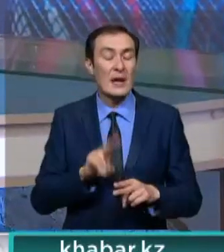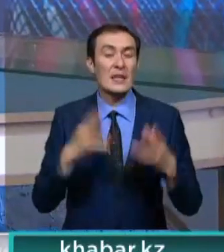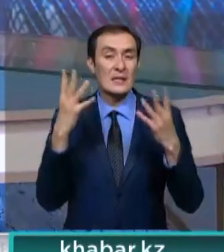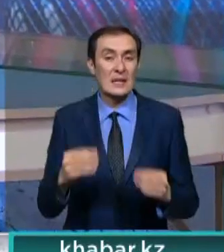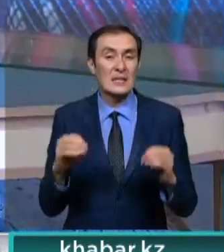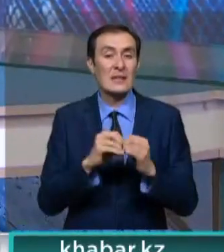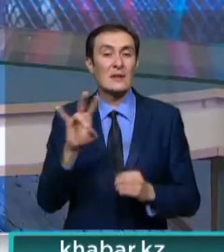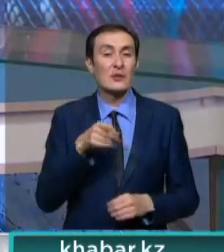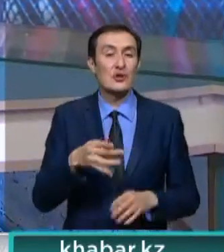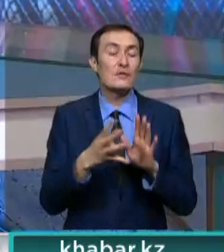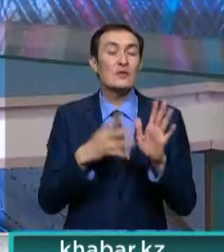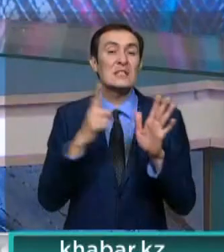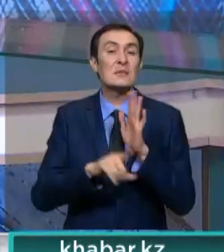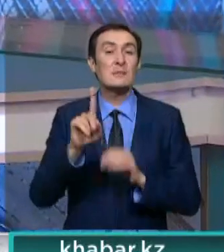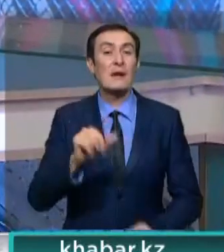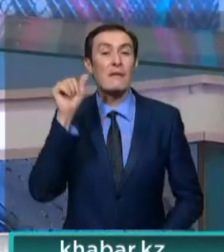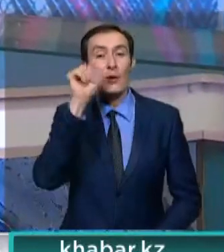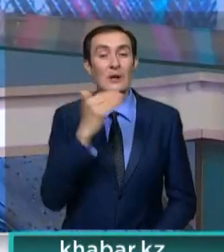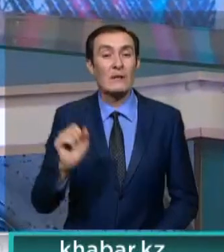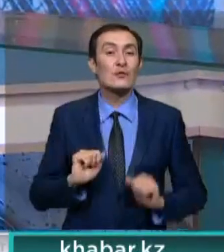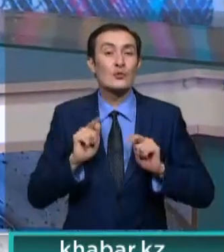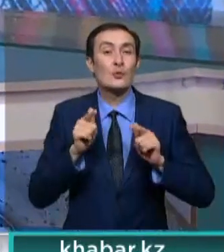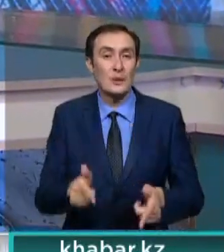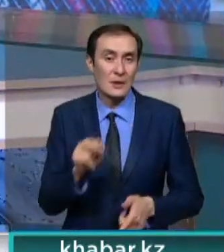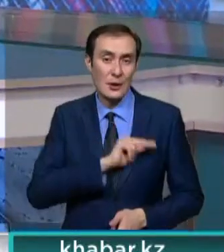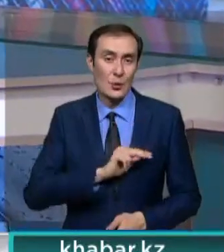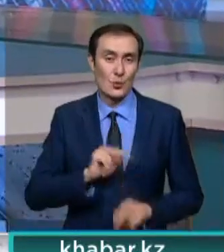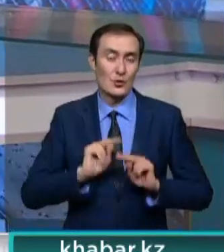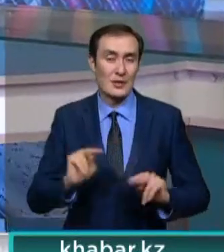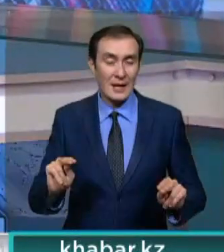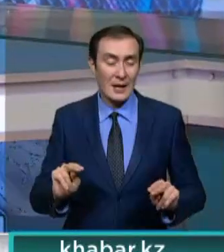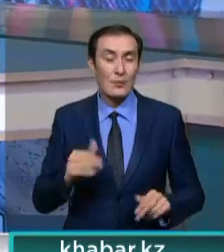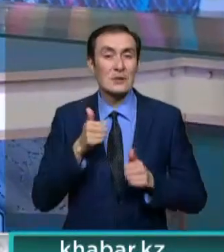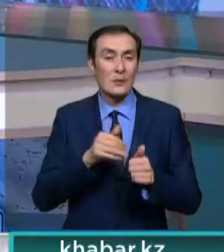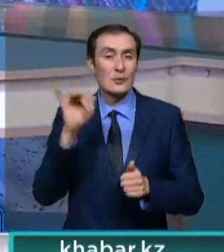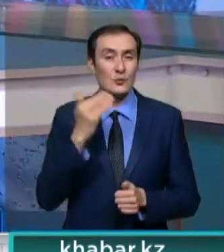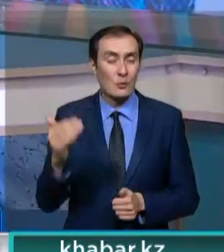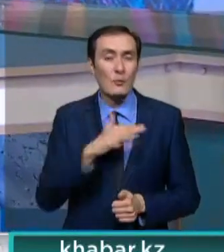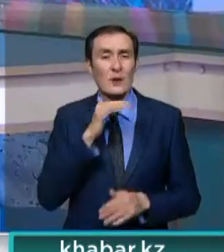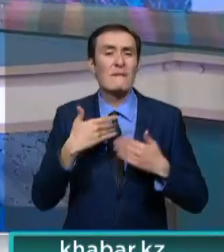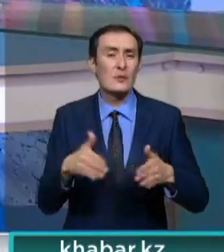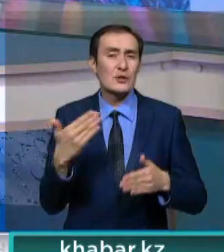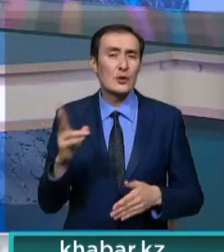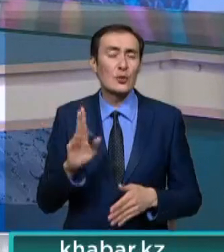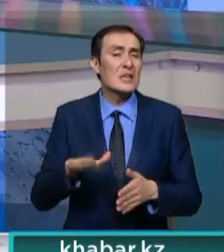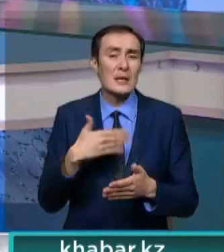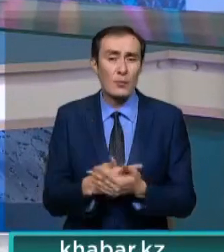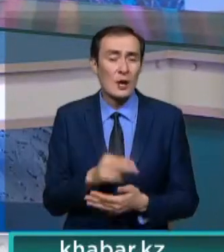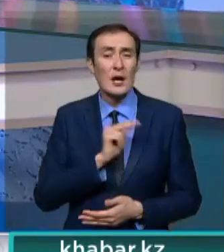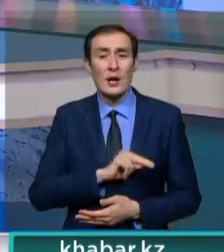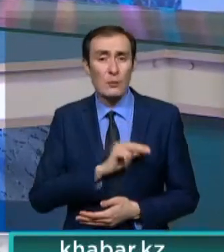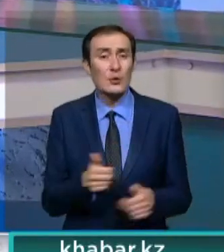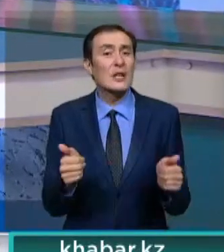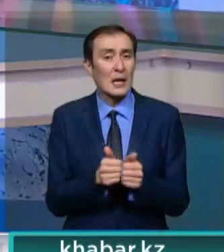день, 10 ноября 1971 года, она вступила в ряды учителей. По стопам педагога пошли многие ее выпускники. Кто-то до